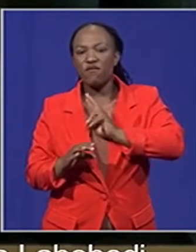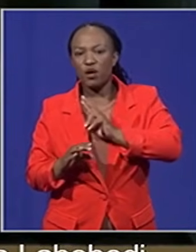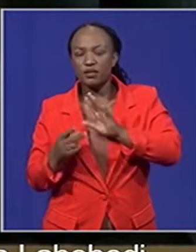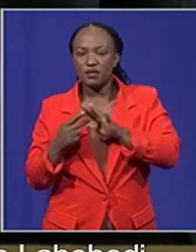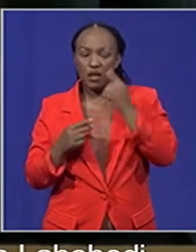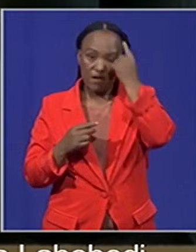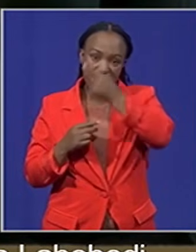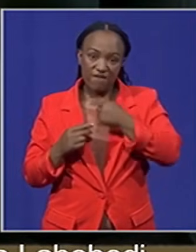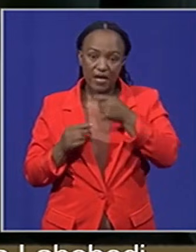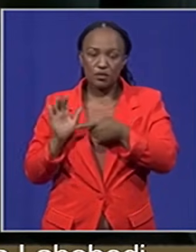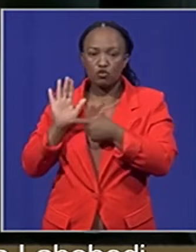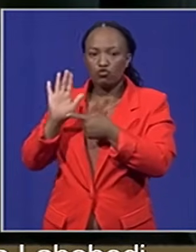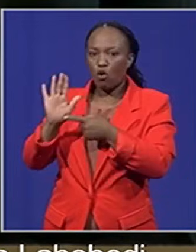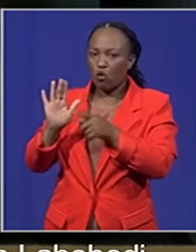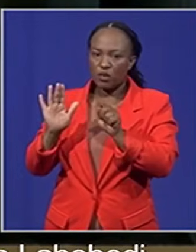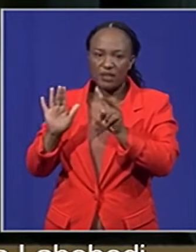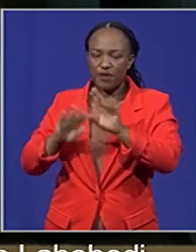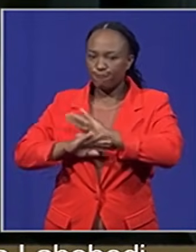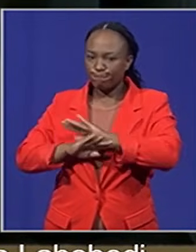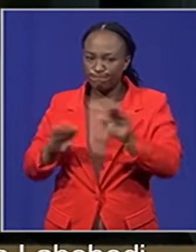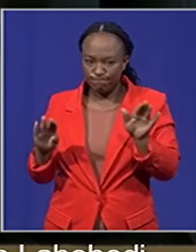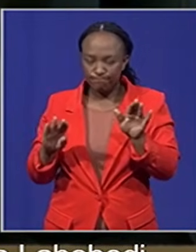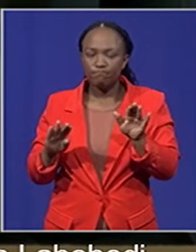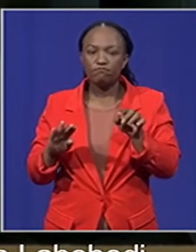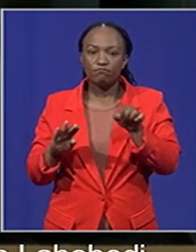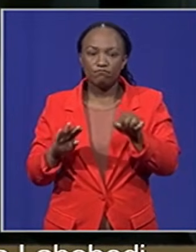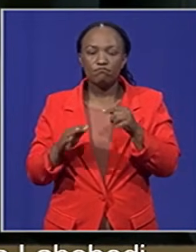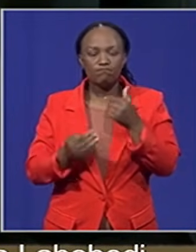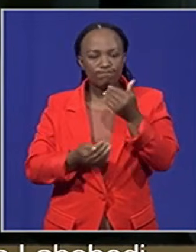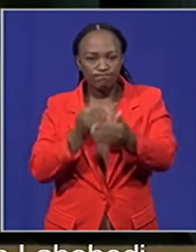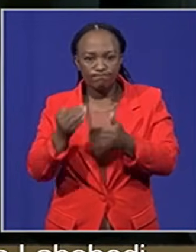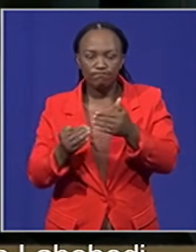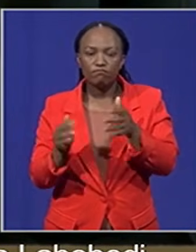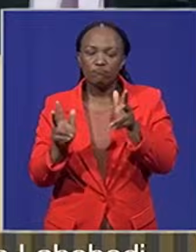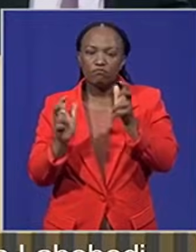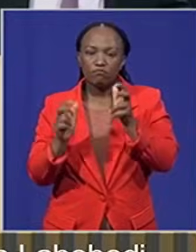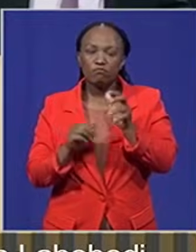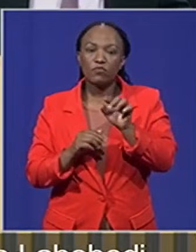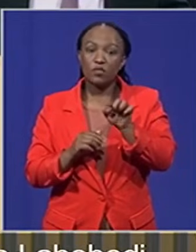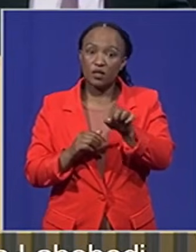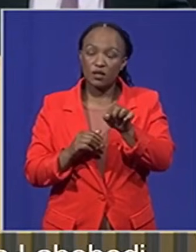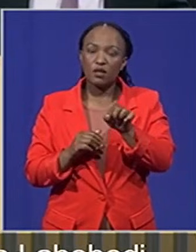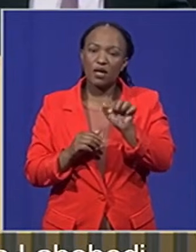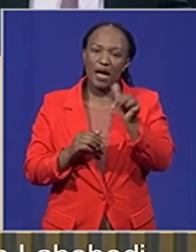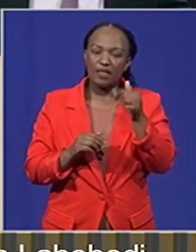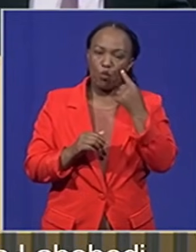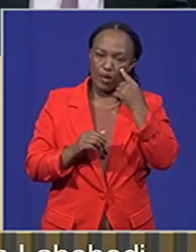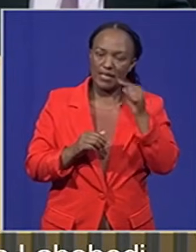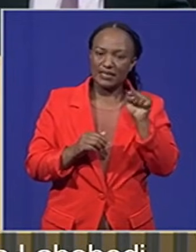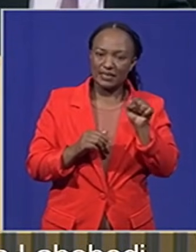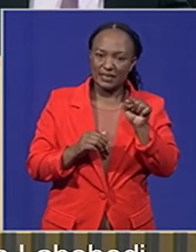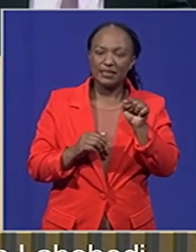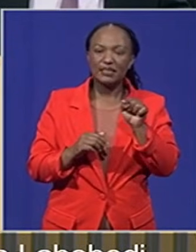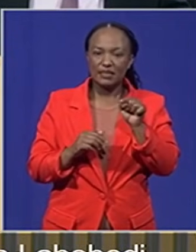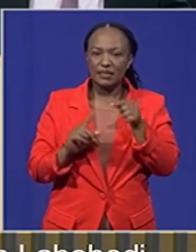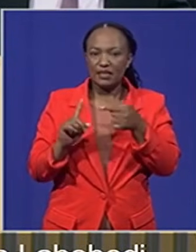gagwe se ka se tšweletšwe telebišeneng. Dithietšo di tšwela pele ka mošupologo ka hlatse ye e fapanego. Hlatse